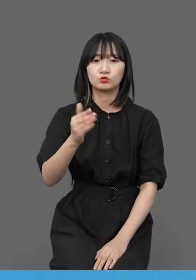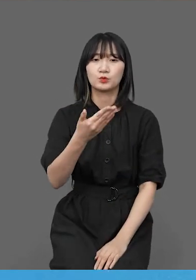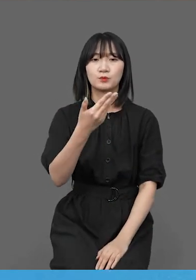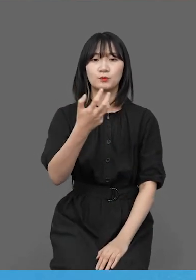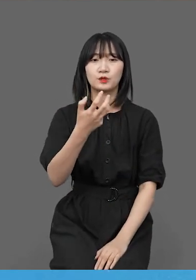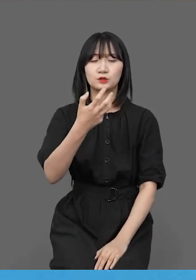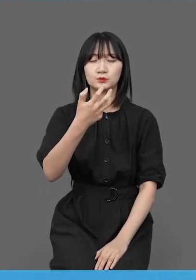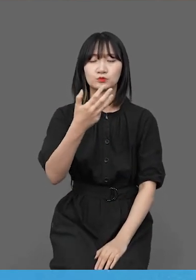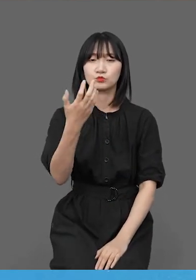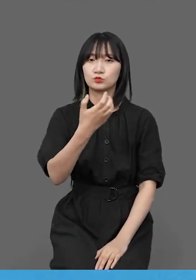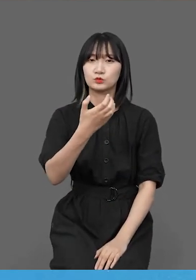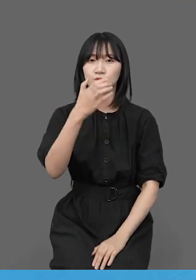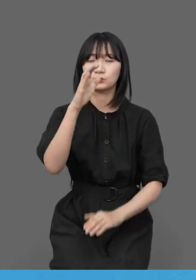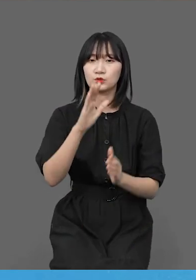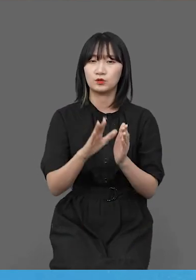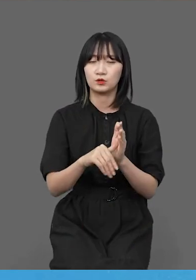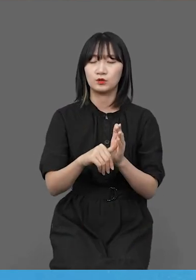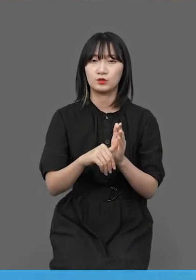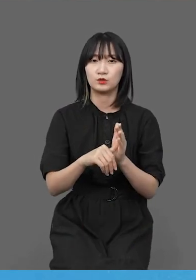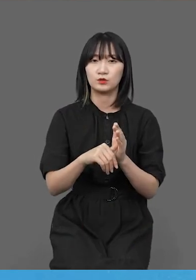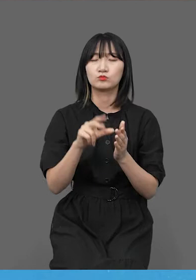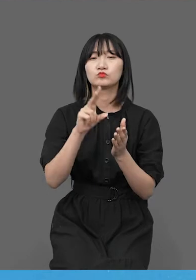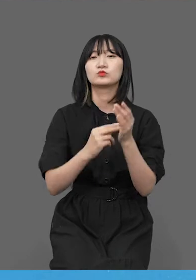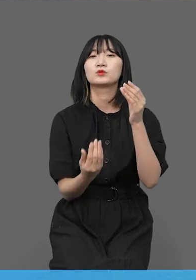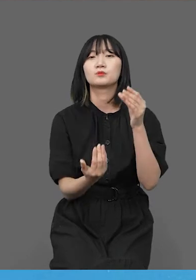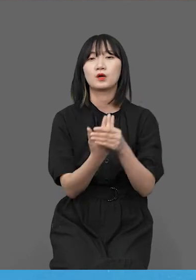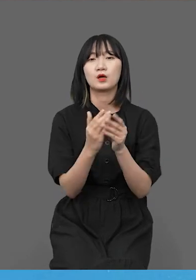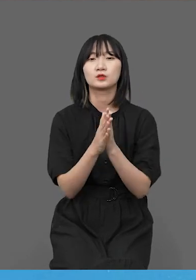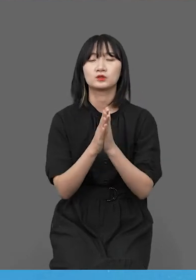1980년대 한 90년대쯤 들어오면서 생기기 시작했습니다.